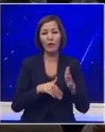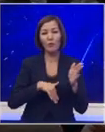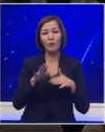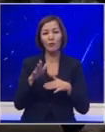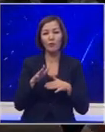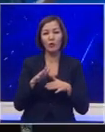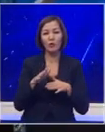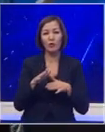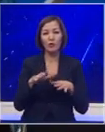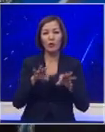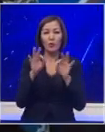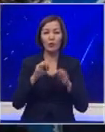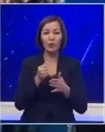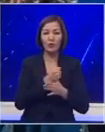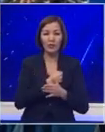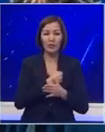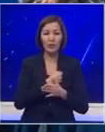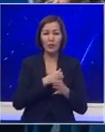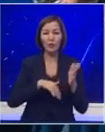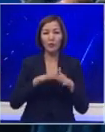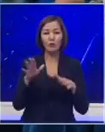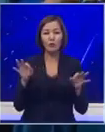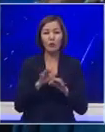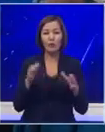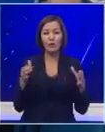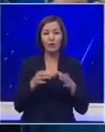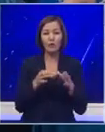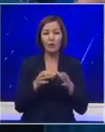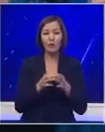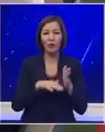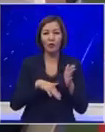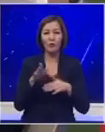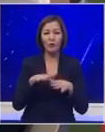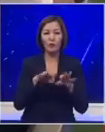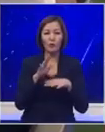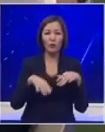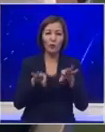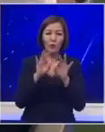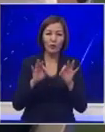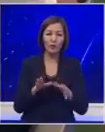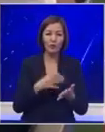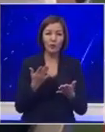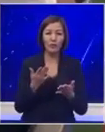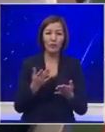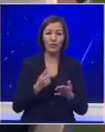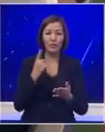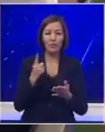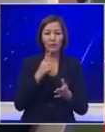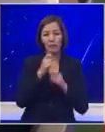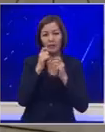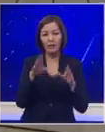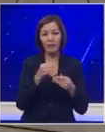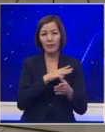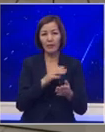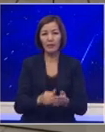өнер жанашыры, үздік балалар хоры, үздік қолөнер шебері сынды 6 номинация бойынша да өз ісінің шеберлері